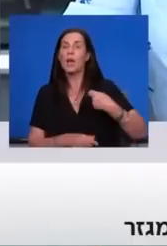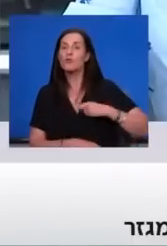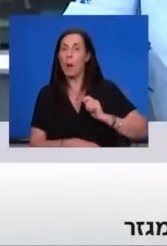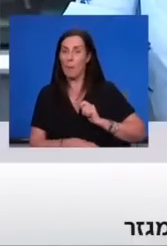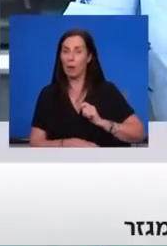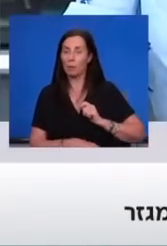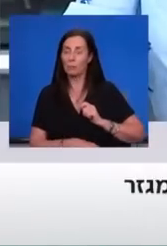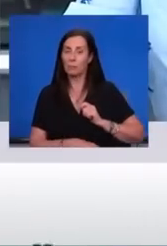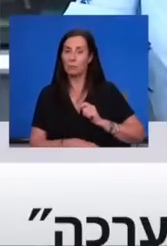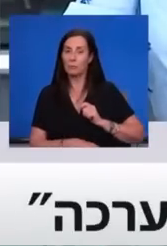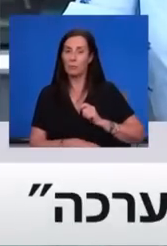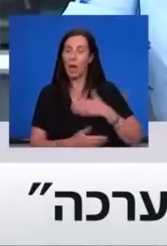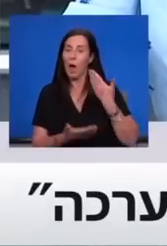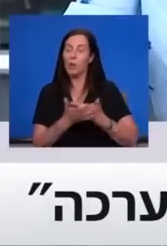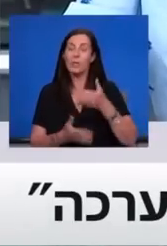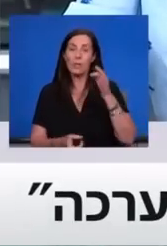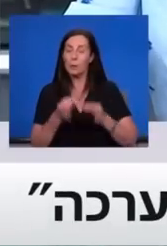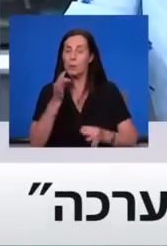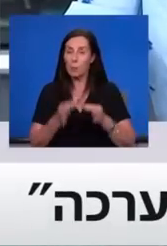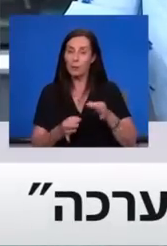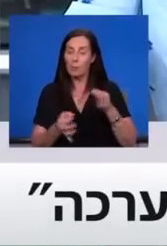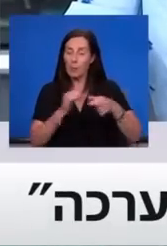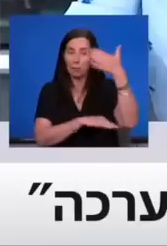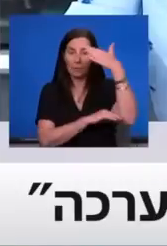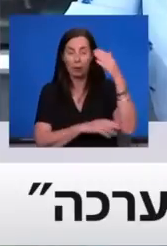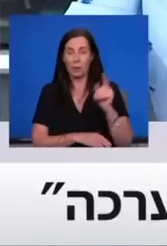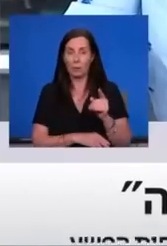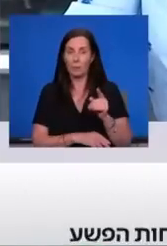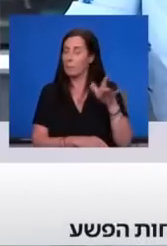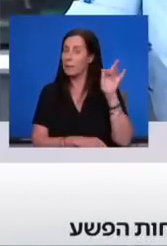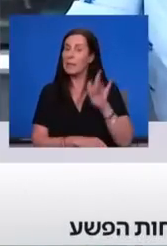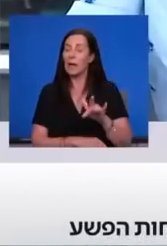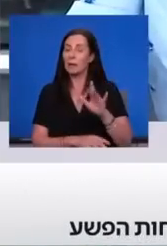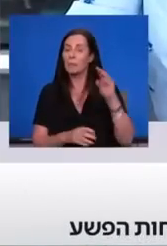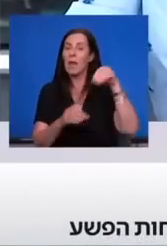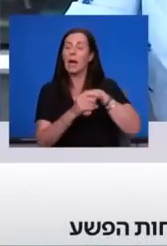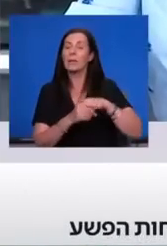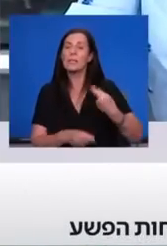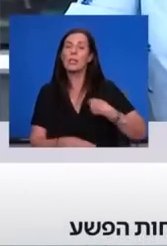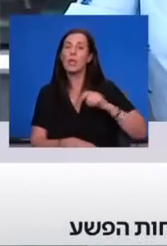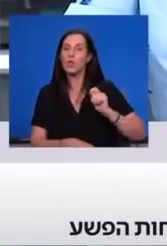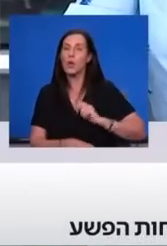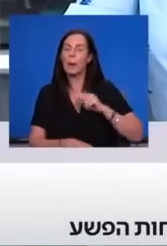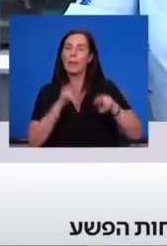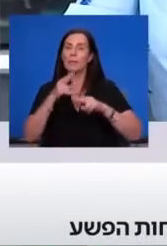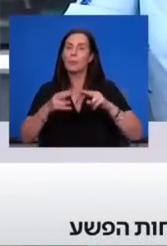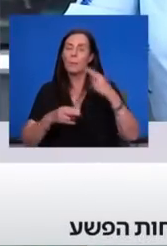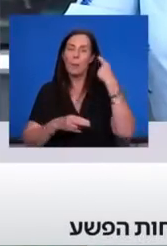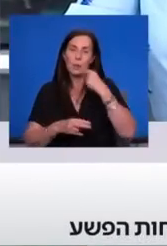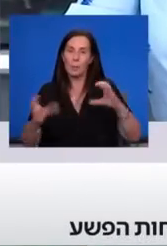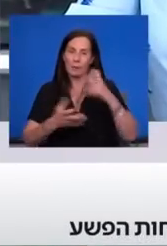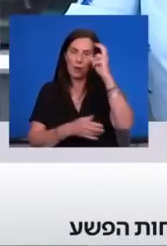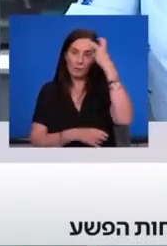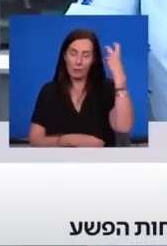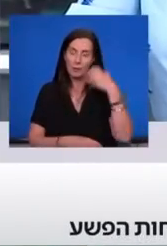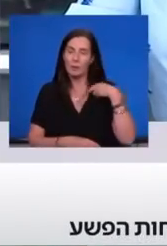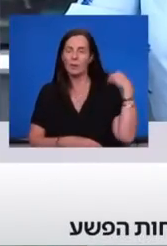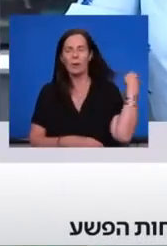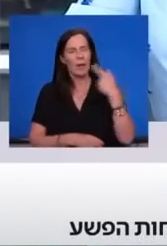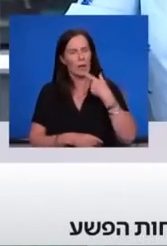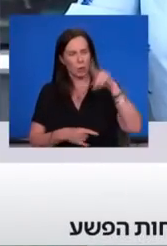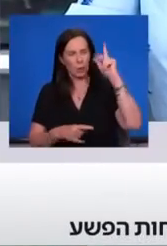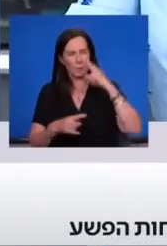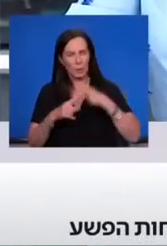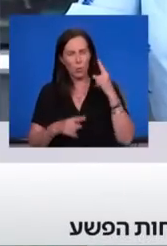שומעים שהיועצת והפרקליט מתנגדים לגיוס השבק לאירוע הזה. ליתר דיוק, הם